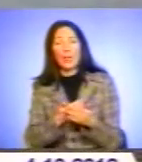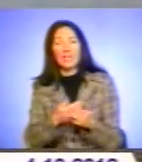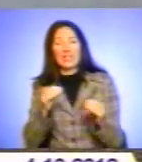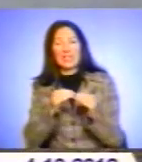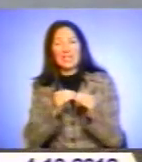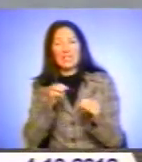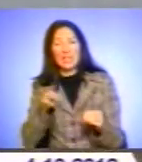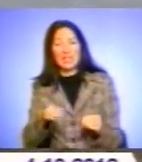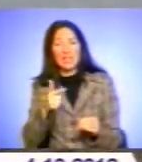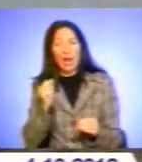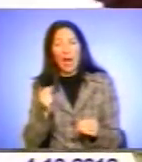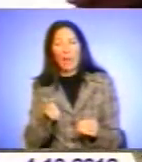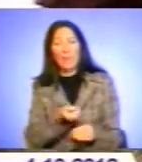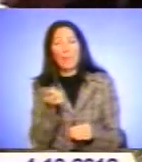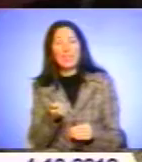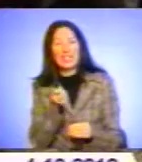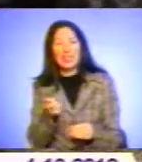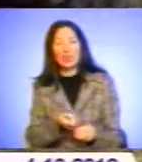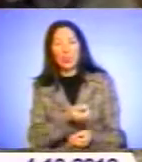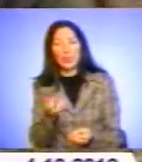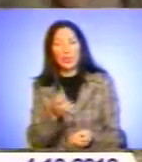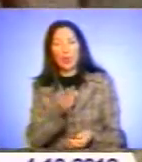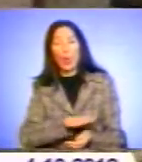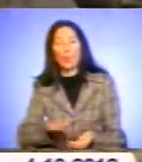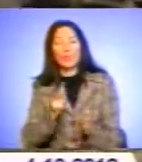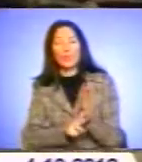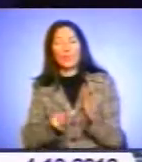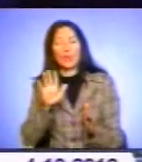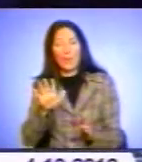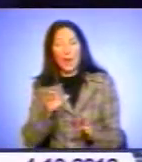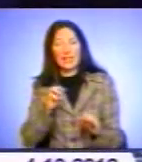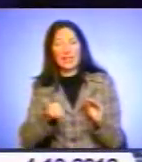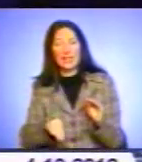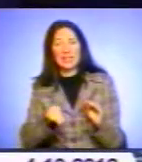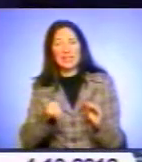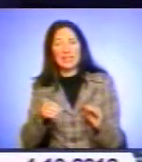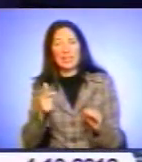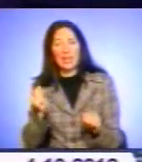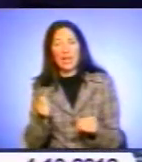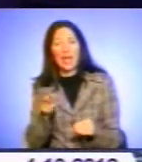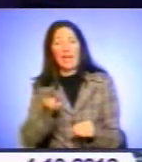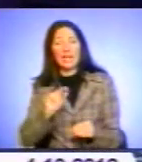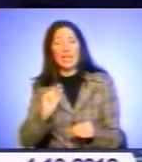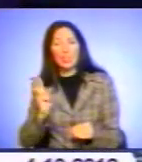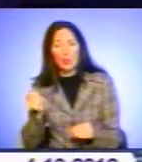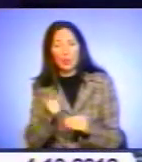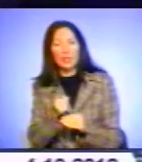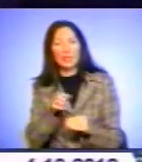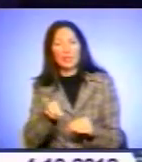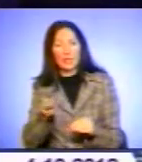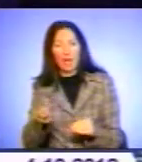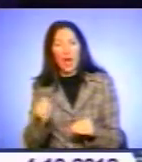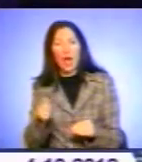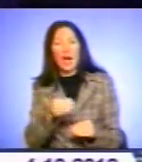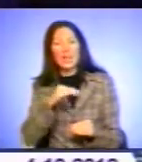В тому числі пшеницю посіяно на площі понад 85 тисяч гектарів, ячмінь на 11 тисячах гектарів, а жито майже на площі